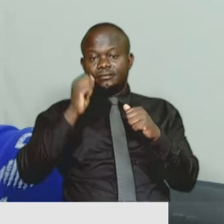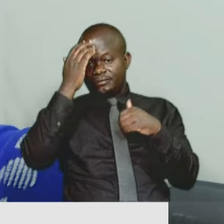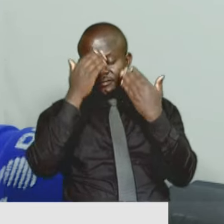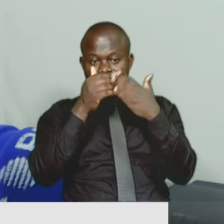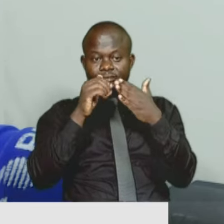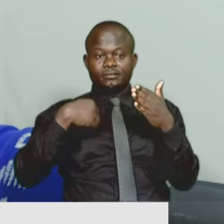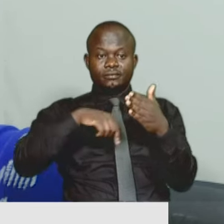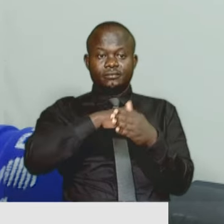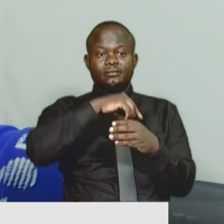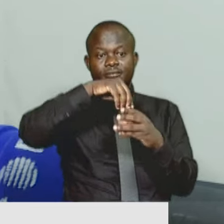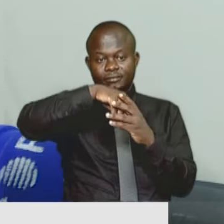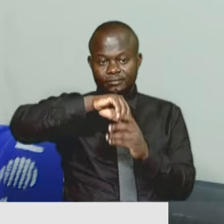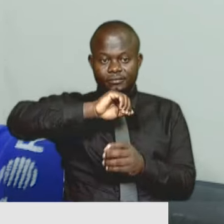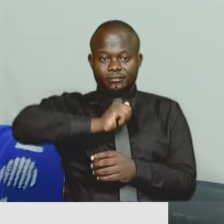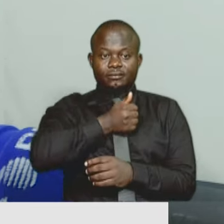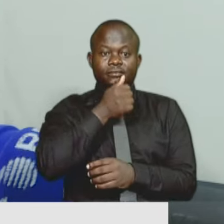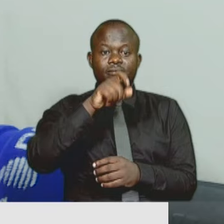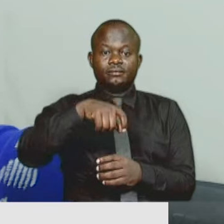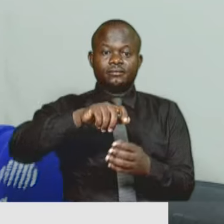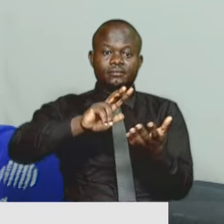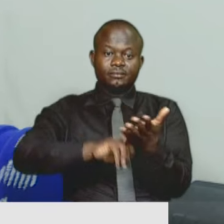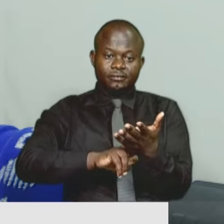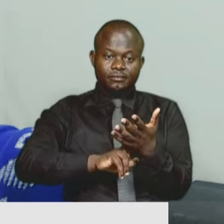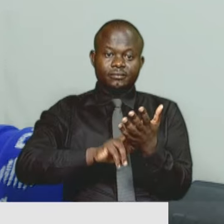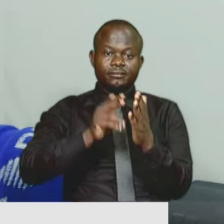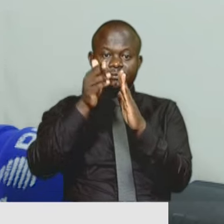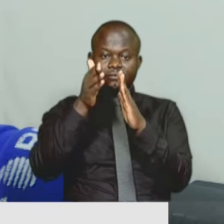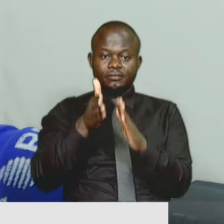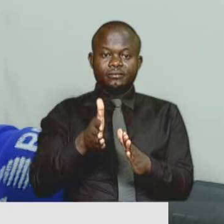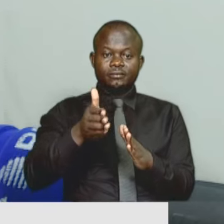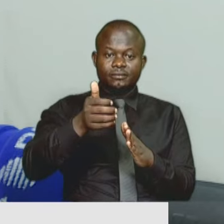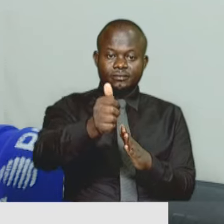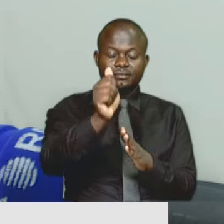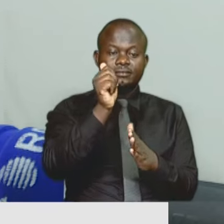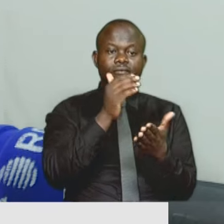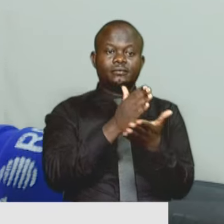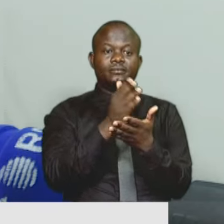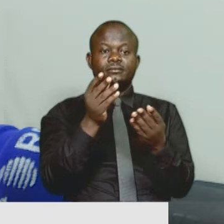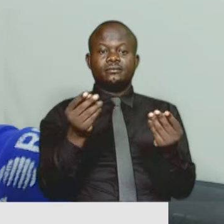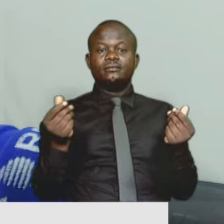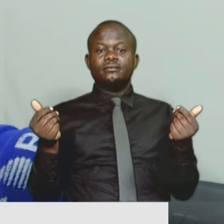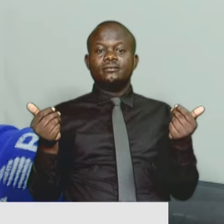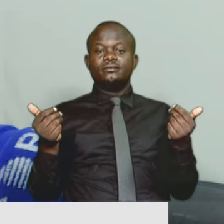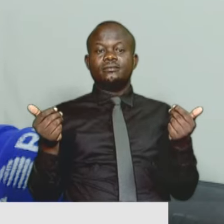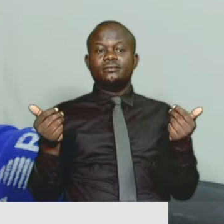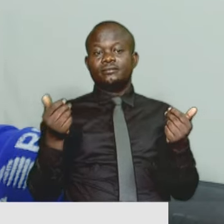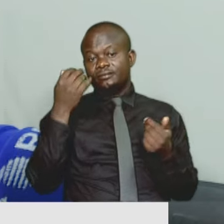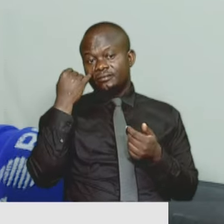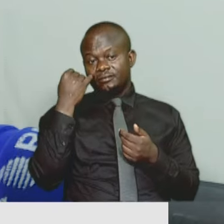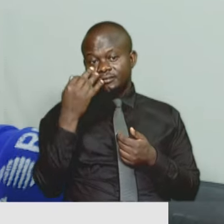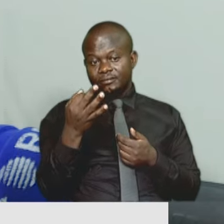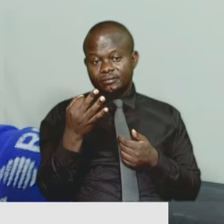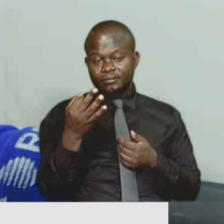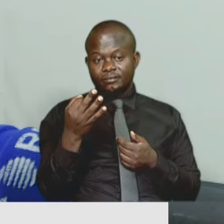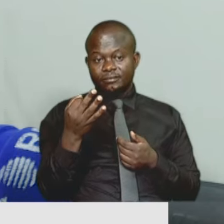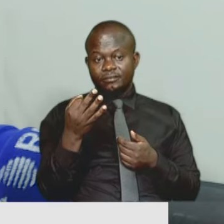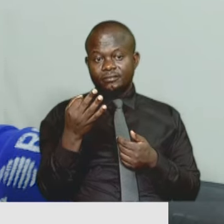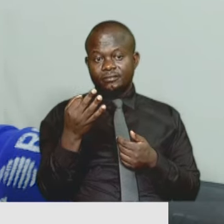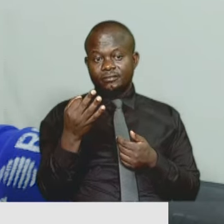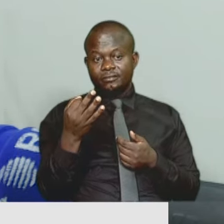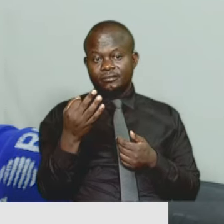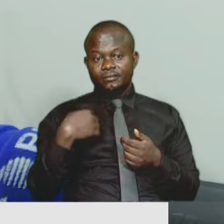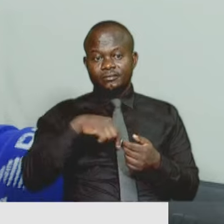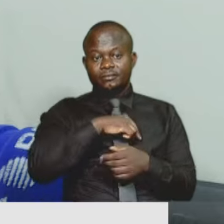ko ni twewe tugomba kwemeza ko uwo muntu yakize kabone niyo igihe